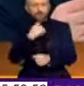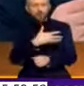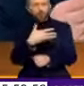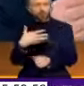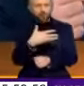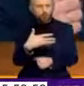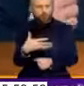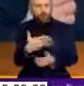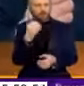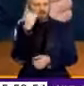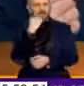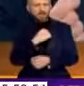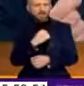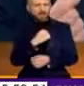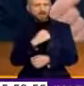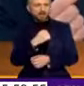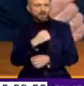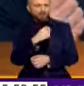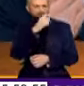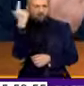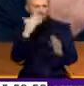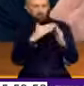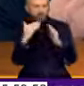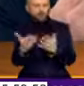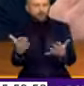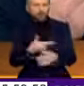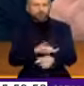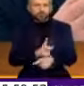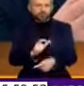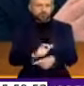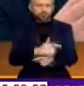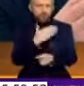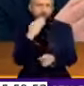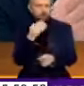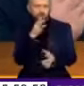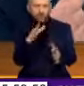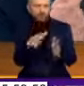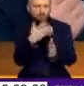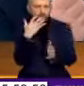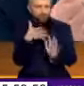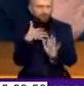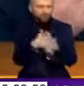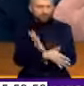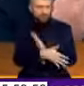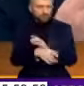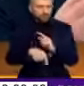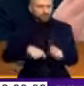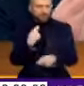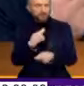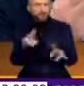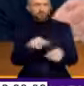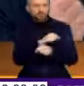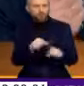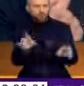хрущовках, в старих чешках, які є страшенно енерговтратними, не можна кидати людей на